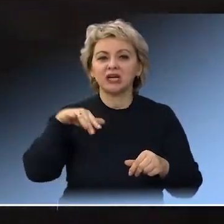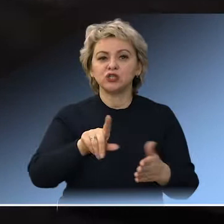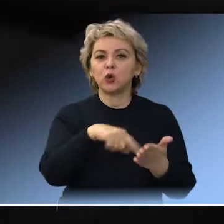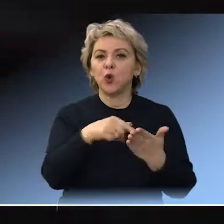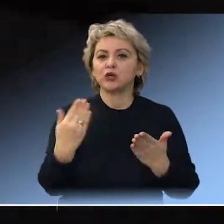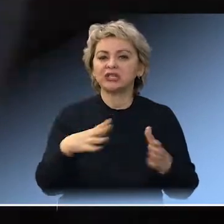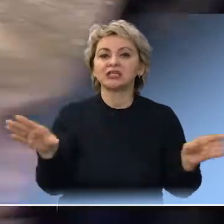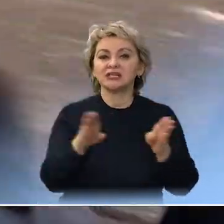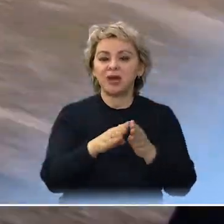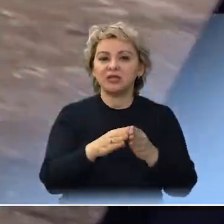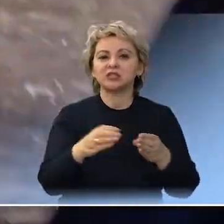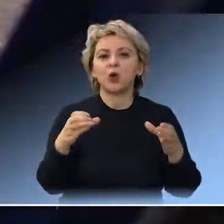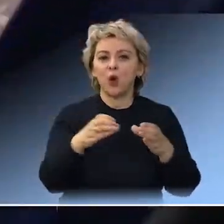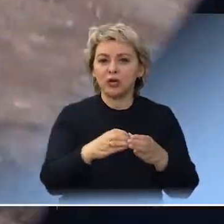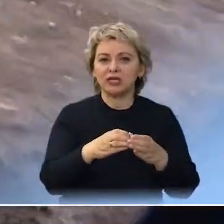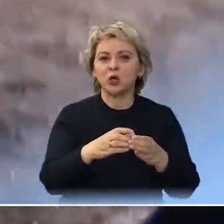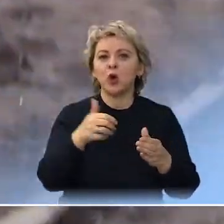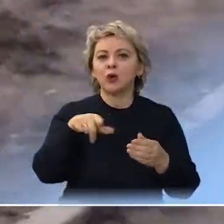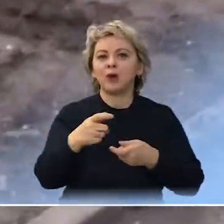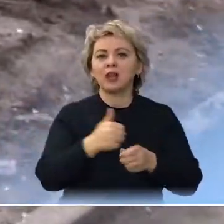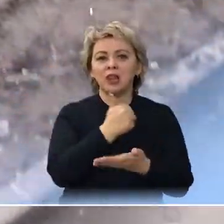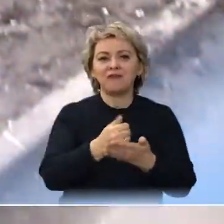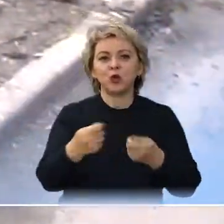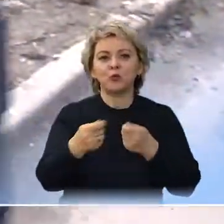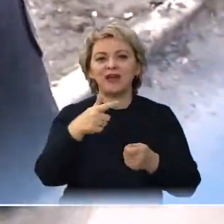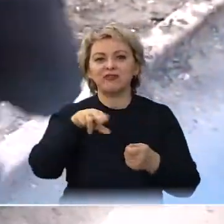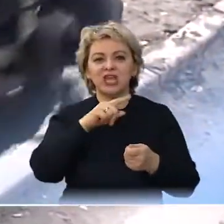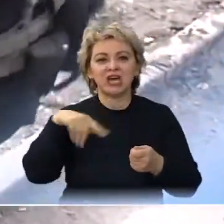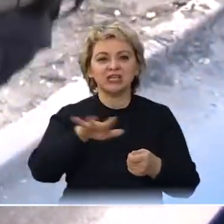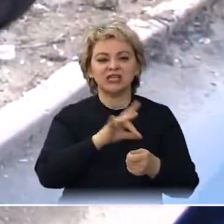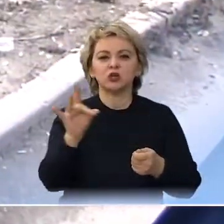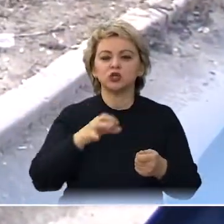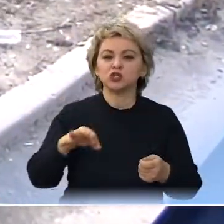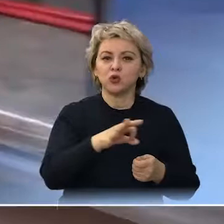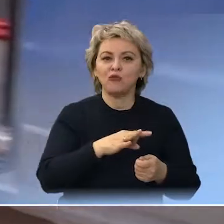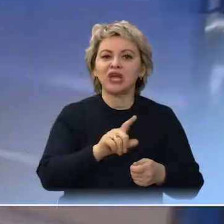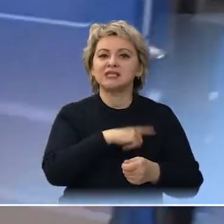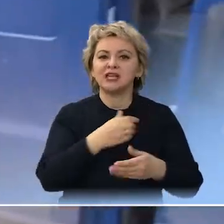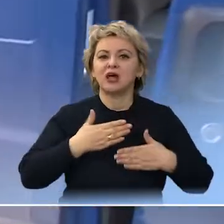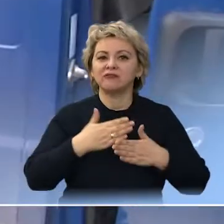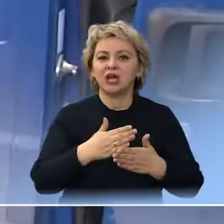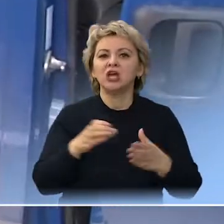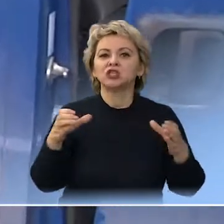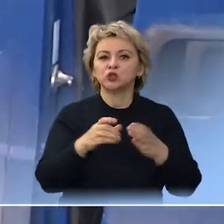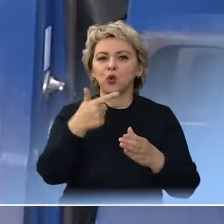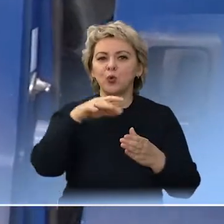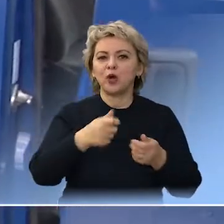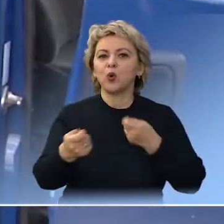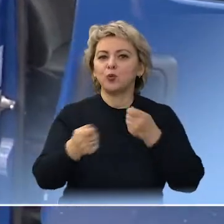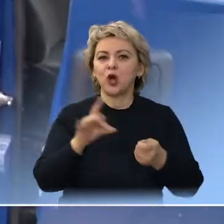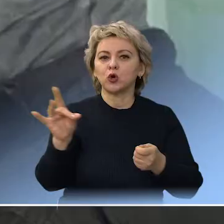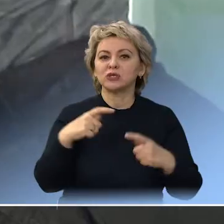городу Шахты совместно с коллегами УР Главного управления МВД России по Ростовской области при силовой поддержке сотрудников СОБР